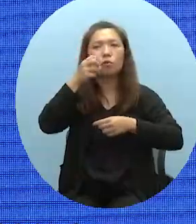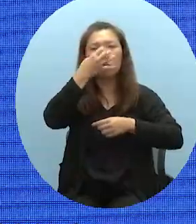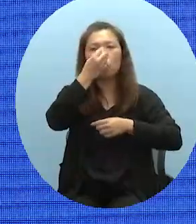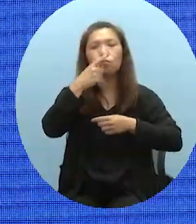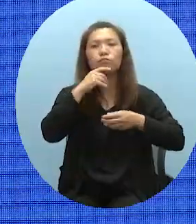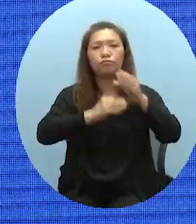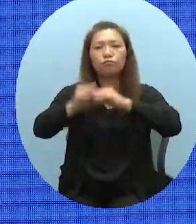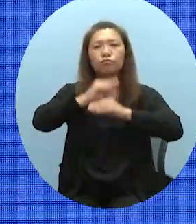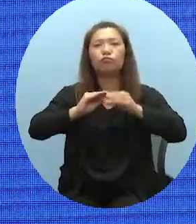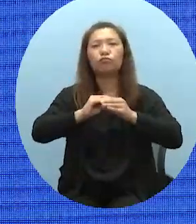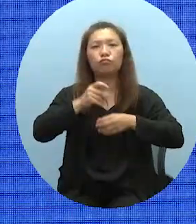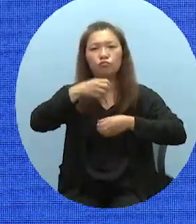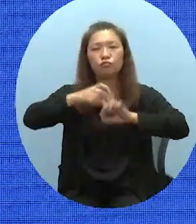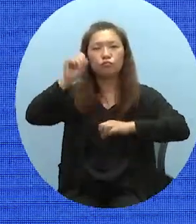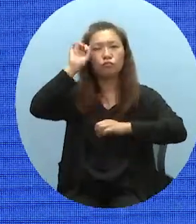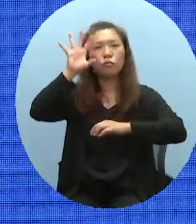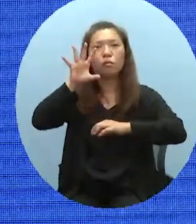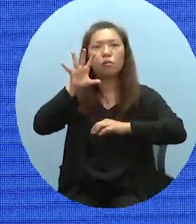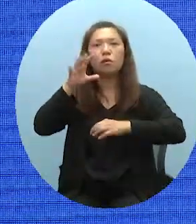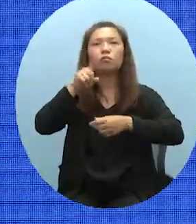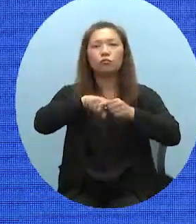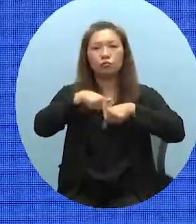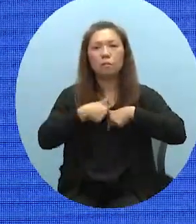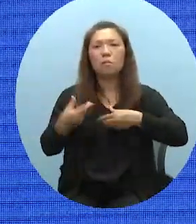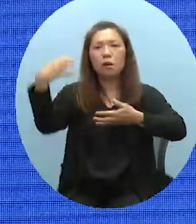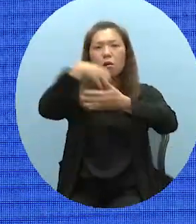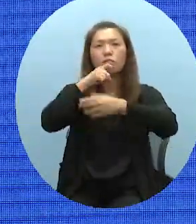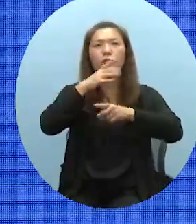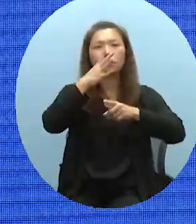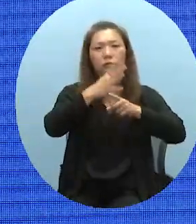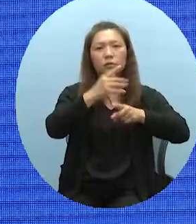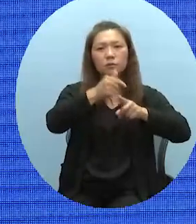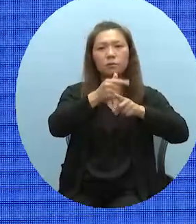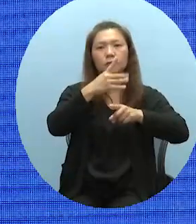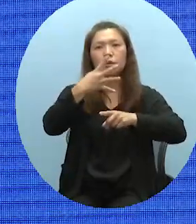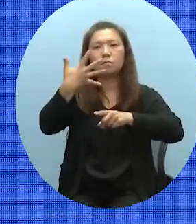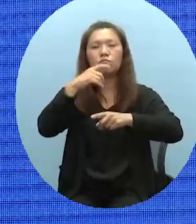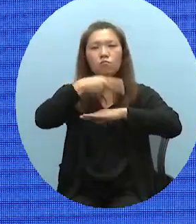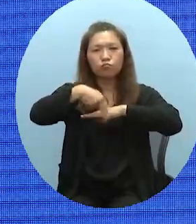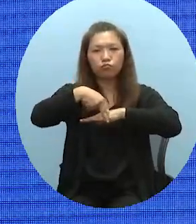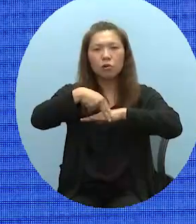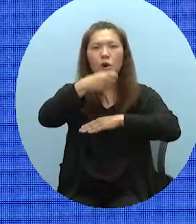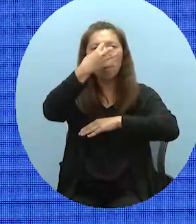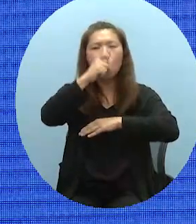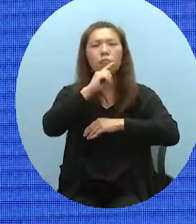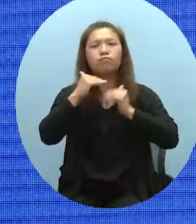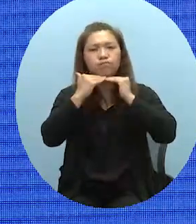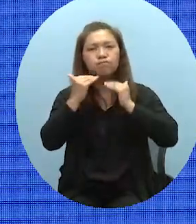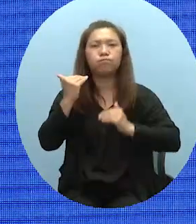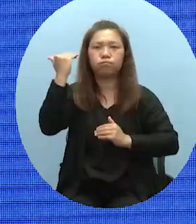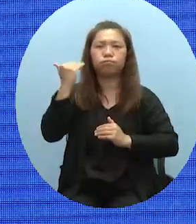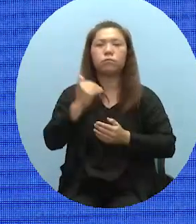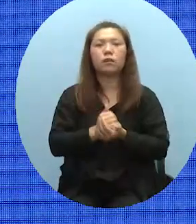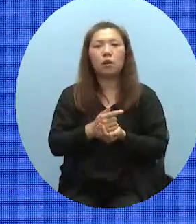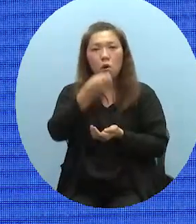心納入了"十四五"規劃，對香港有很高的期望。香港的